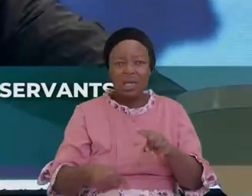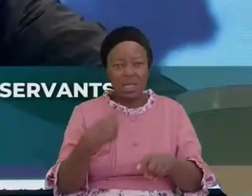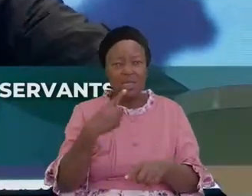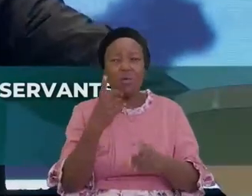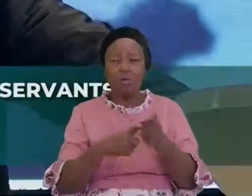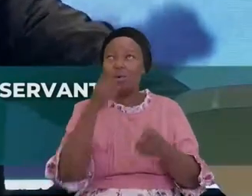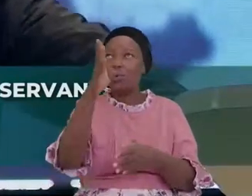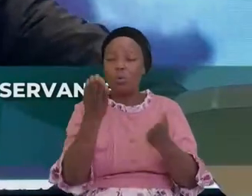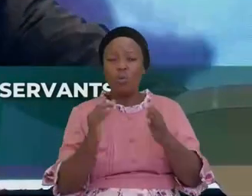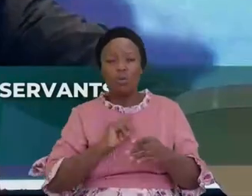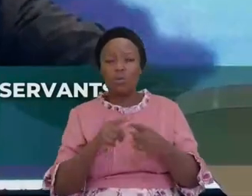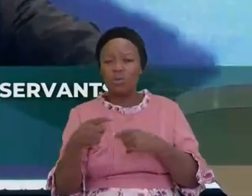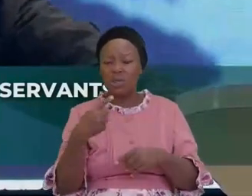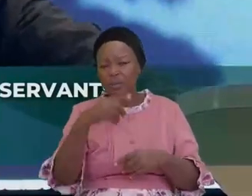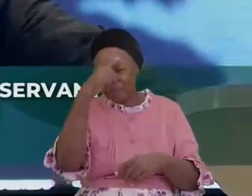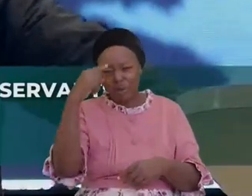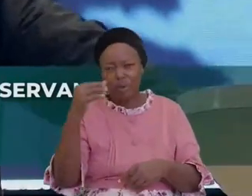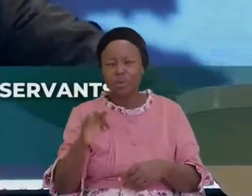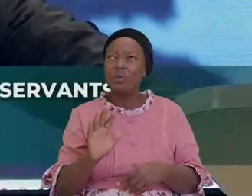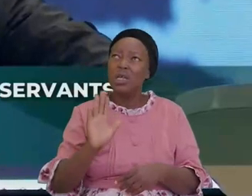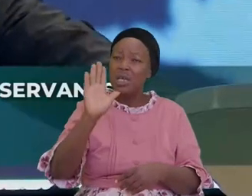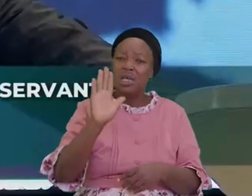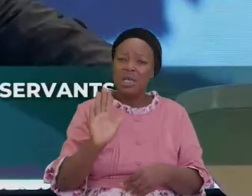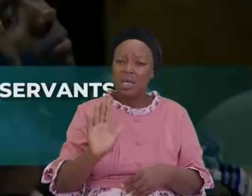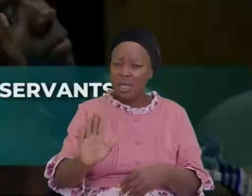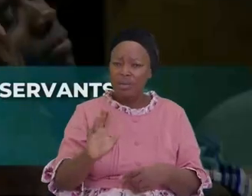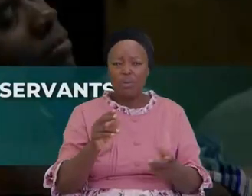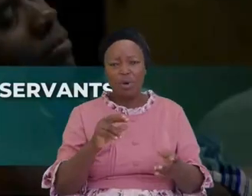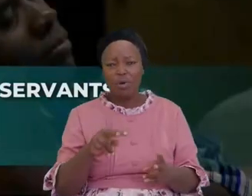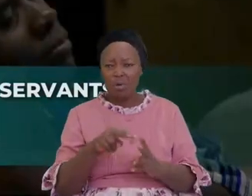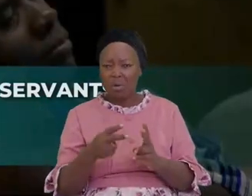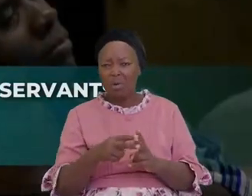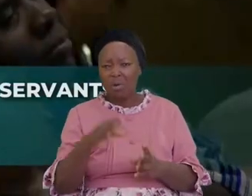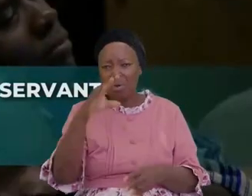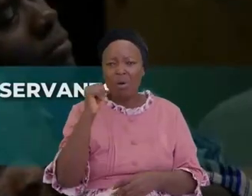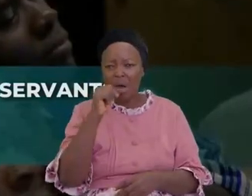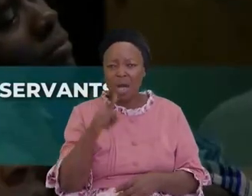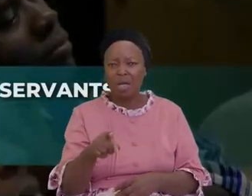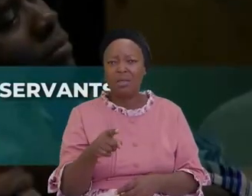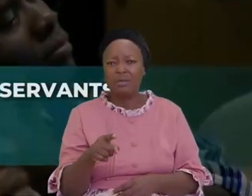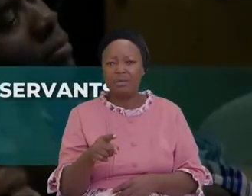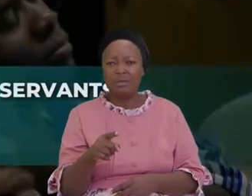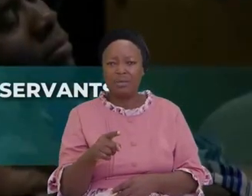Et nous ne pouvons pas dire ce que Dieu veut que nous disions à cause de lui ou à cause d'elle.